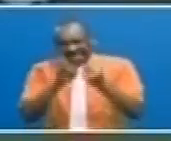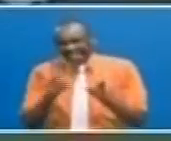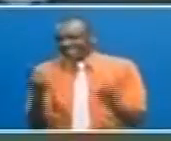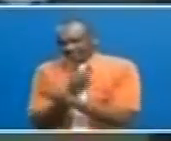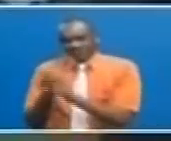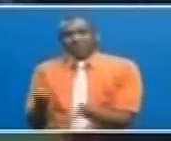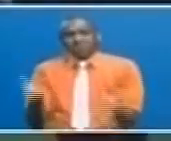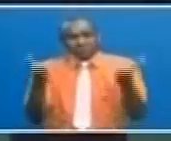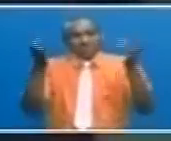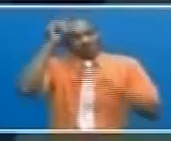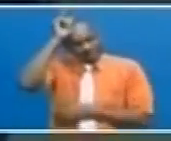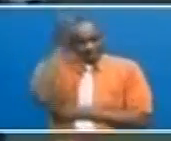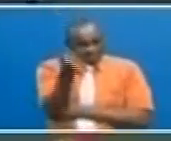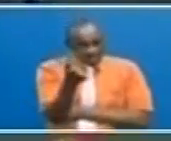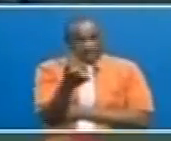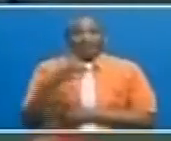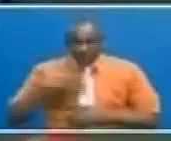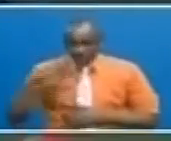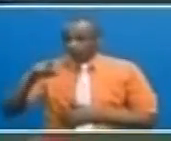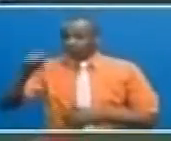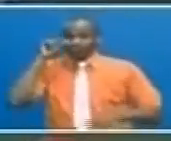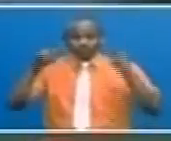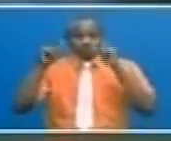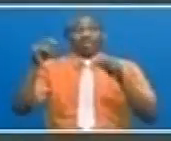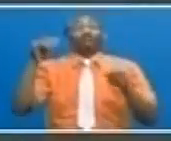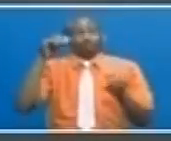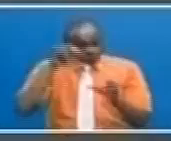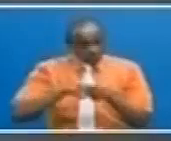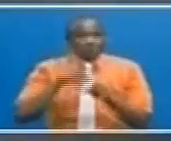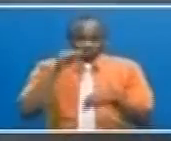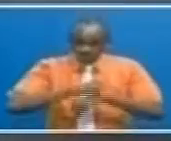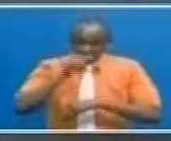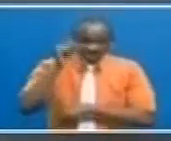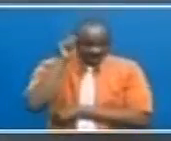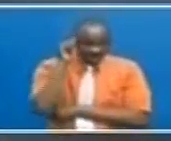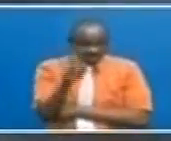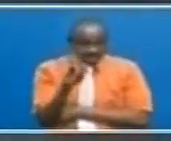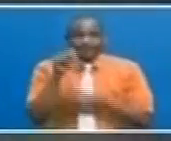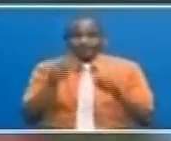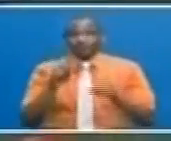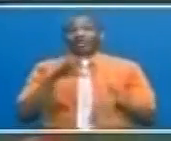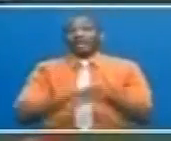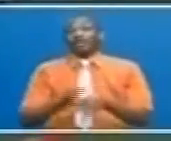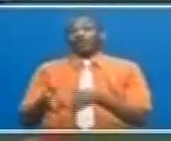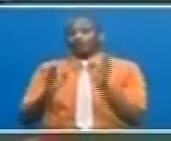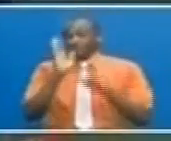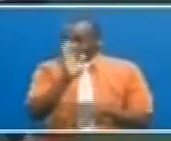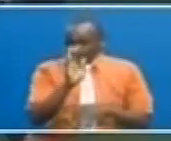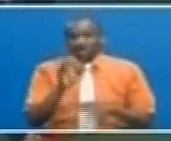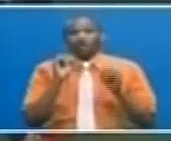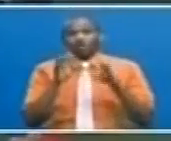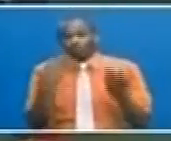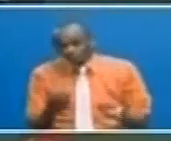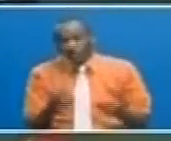vya kandanda mashinani. Chipukizi ambao watachaguliwa kujiunga na shule hiyo ya mafunzo ya kandanda watapata fursa ya kipekee kufunzwa